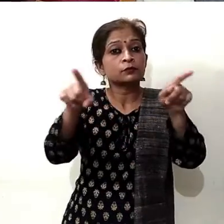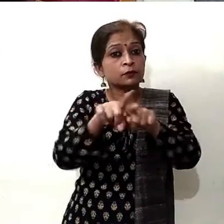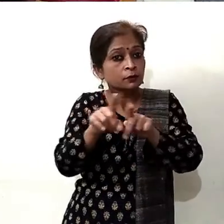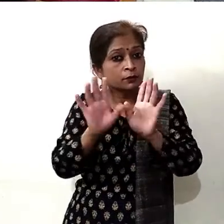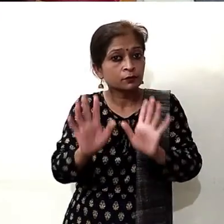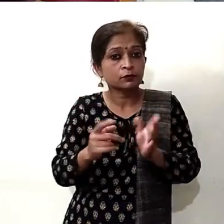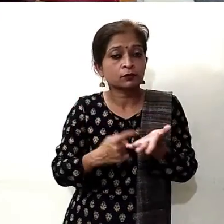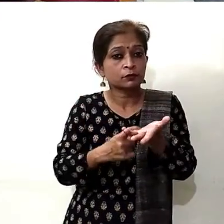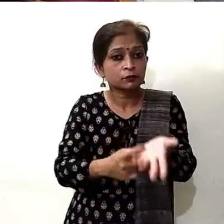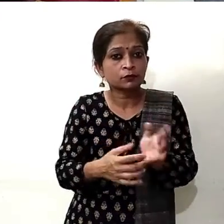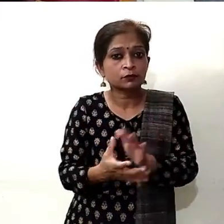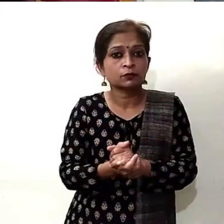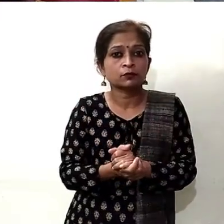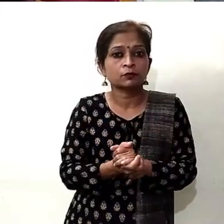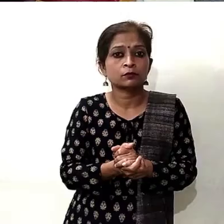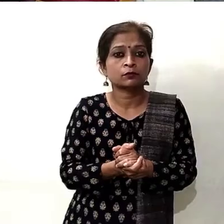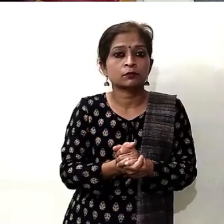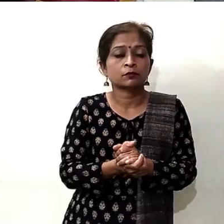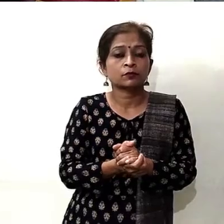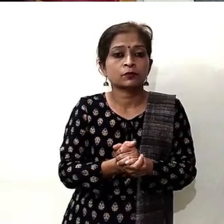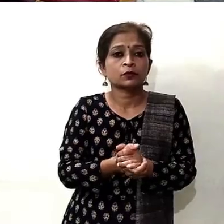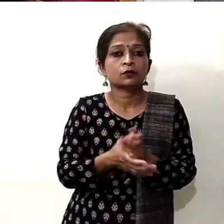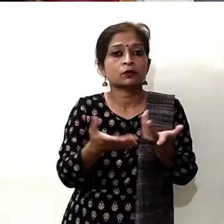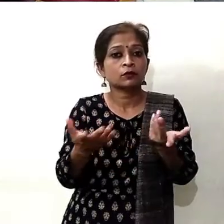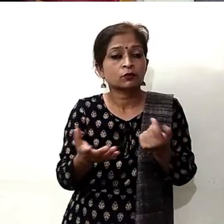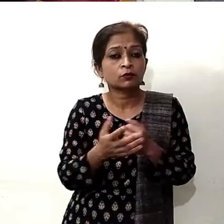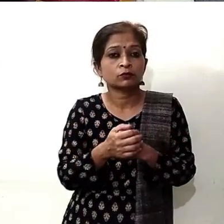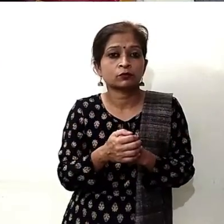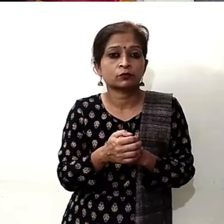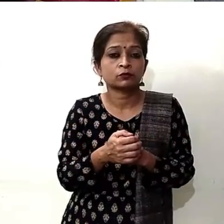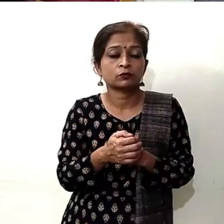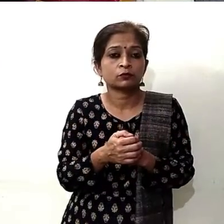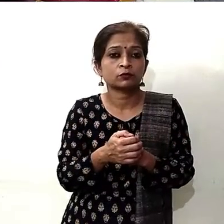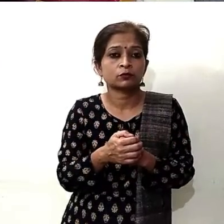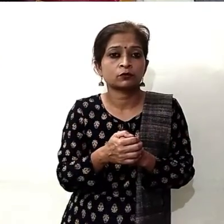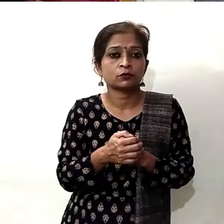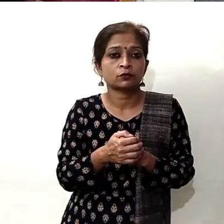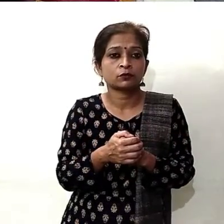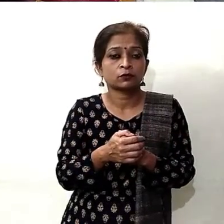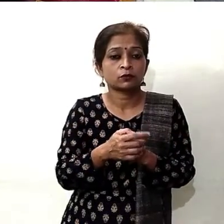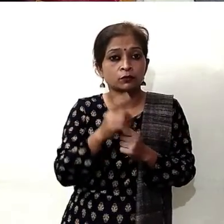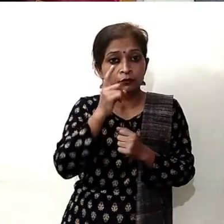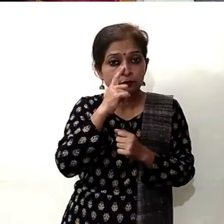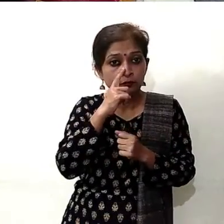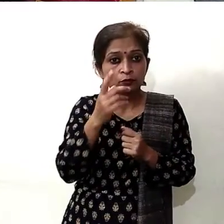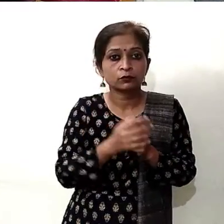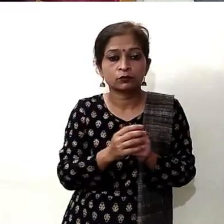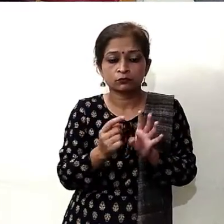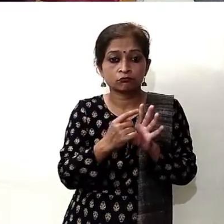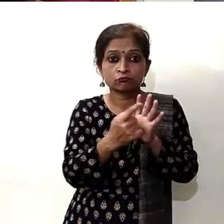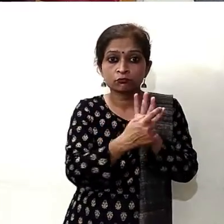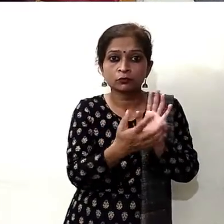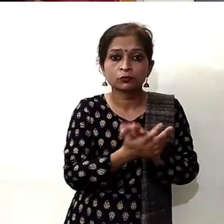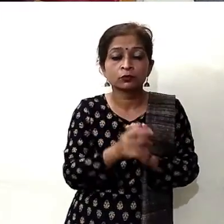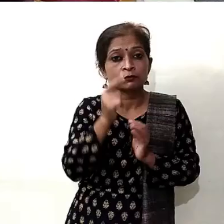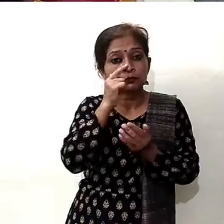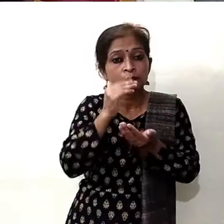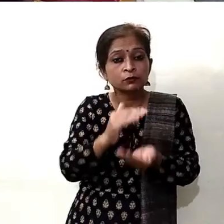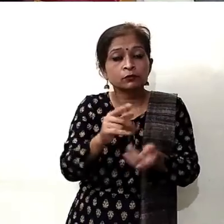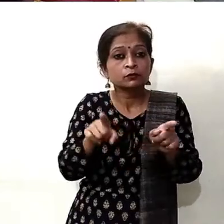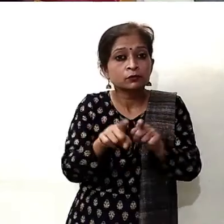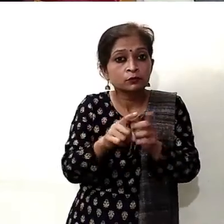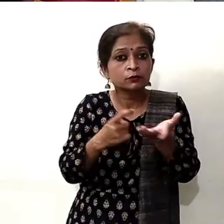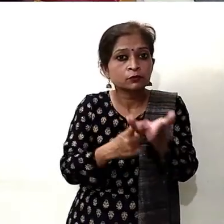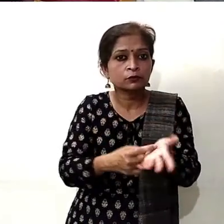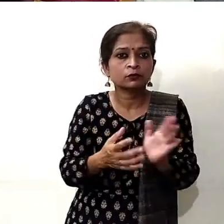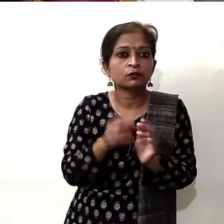वधु भगिनी सुत नारी, ठीक है। ये तो 4 जो होती हैं वो बेटी की जैसी होती है, और इन पे जो बुरा निगाह रखता